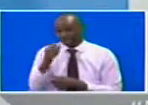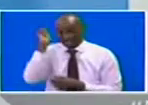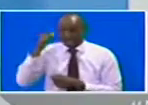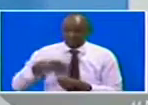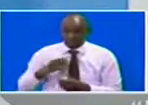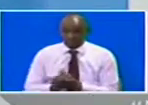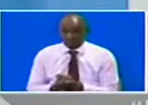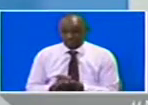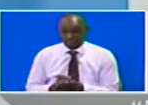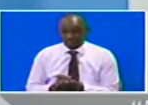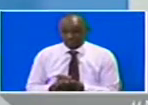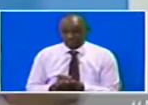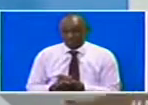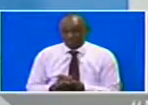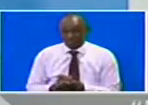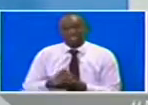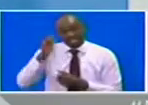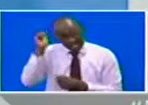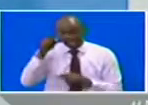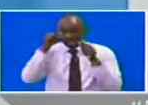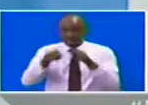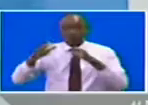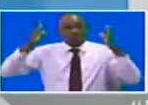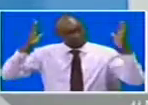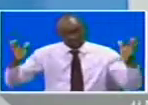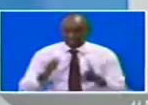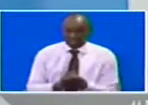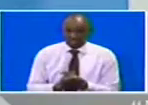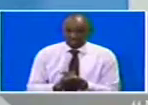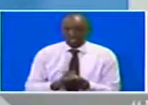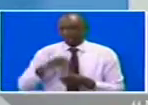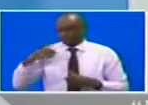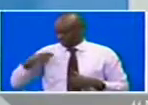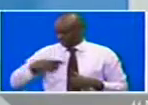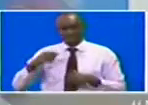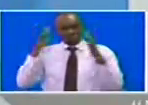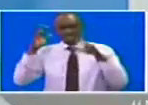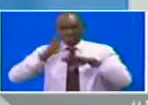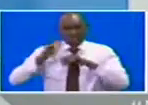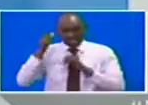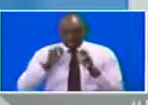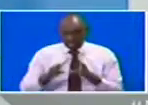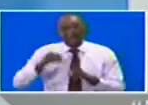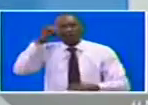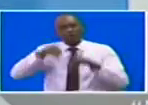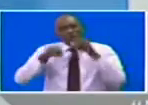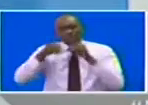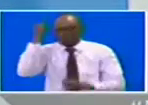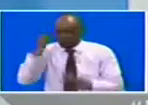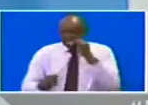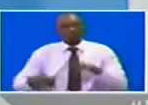Kenya ya kwamba Kenya hii ni kubwa kuliko kila mtu. Na uchaguzi sio mwisho wa